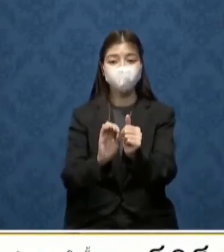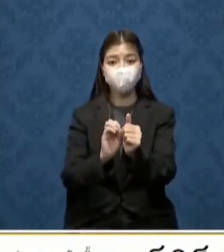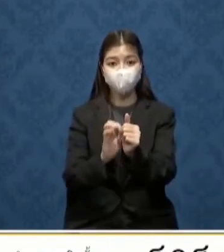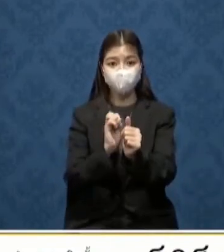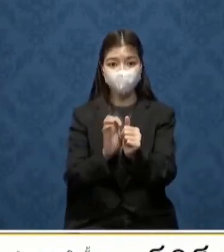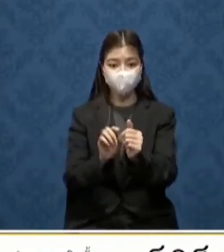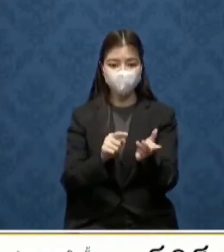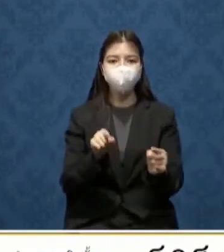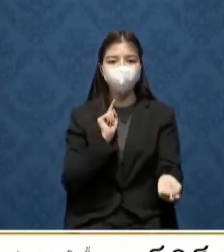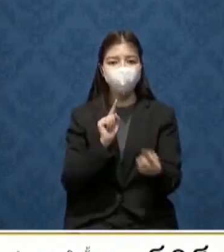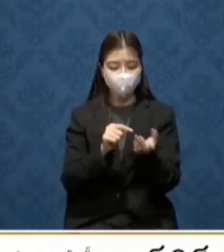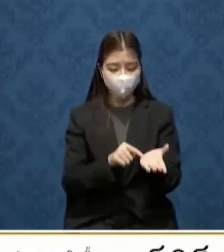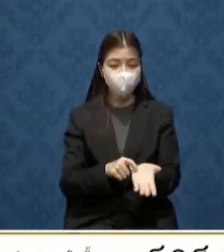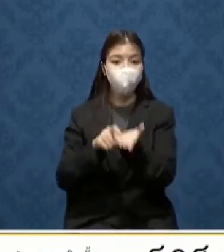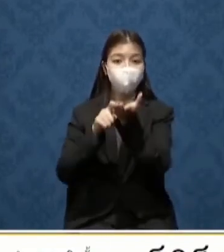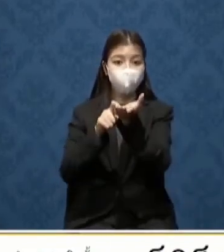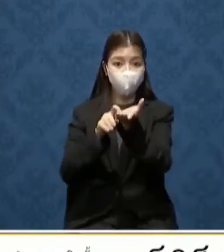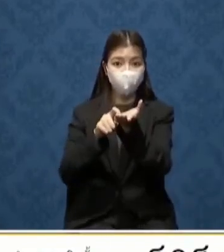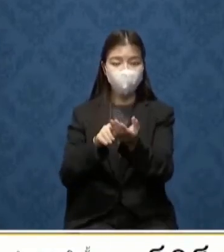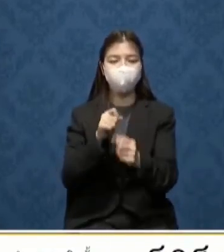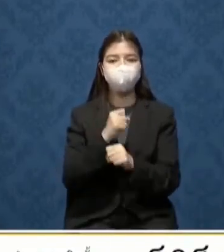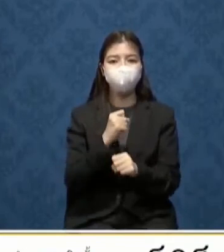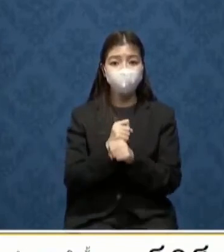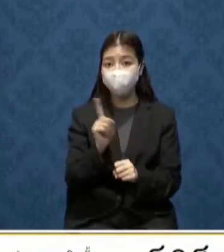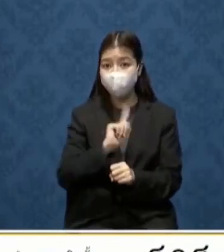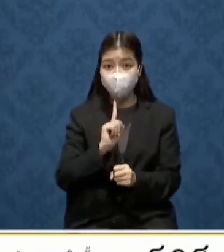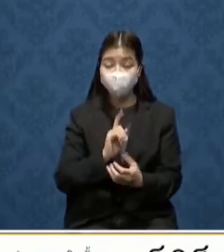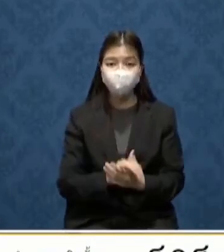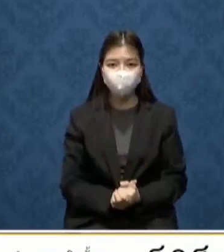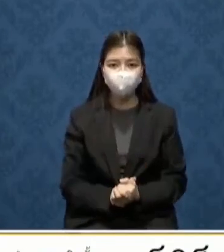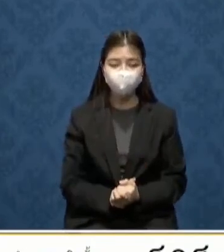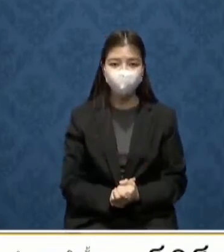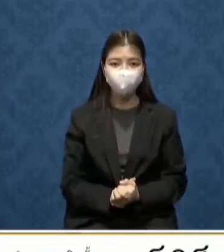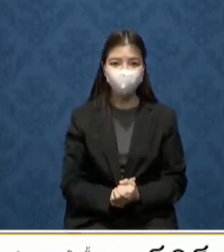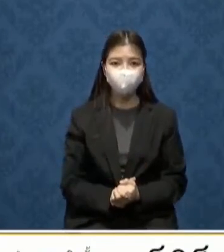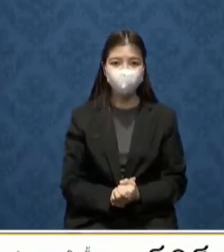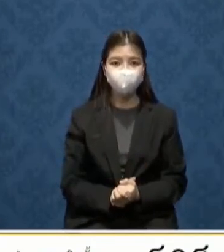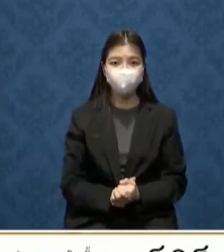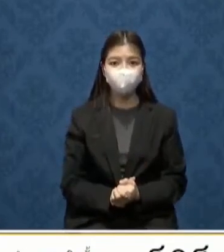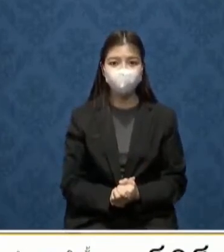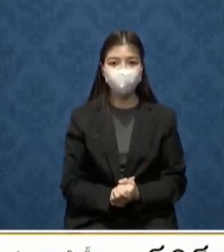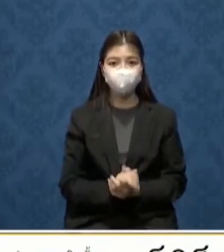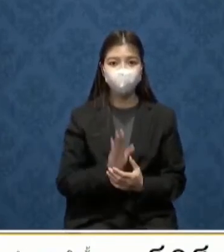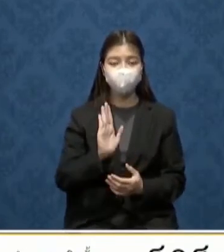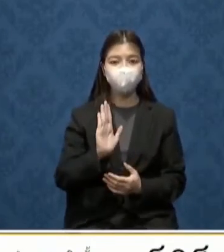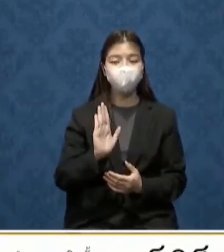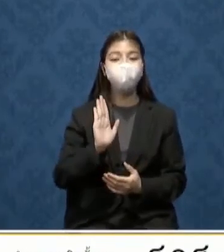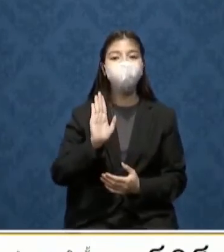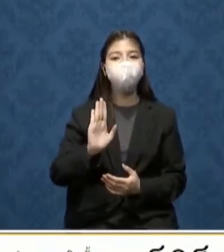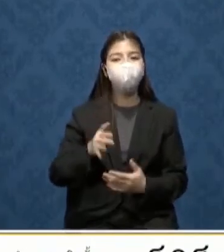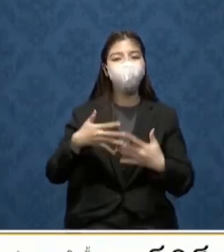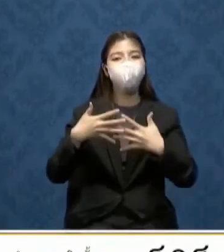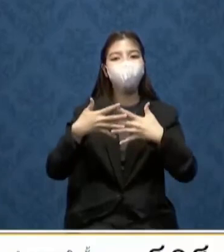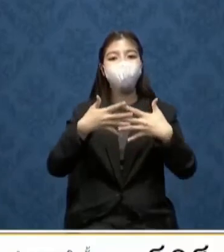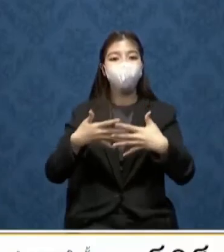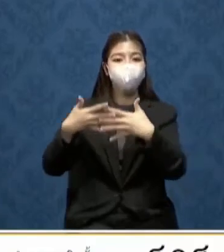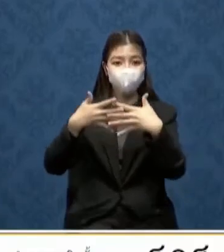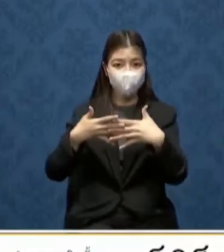จะ